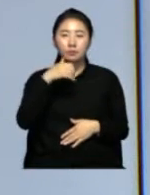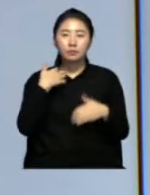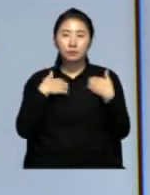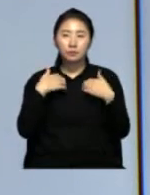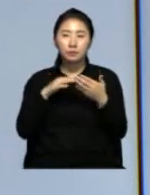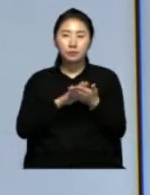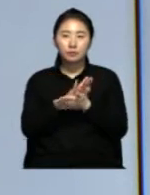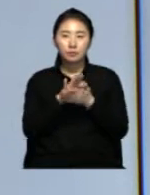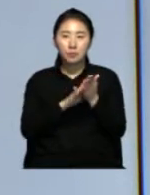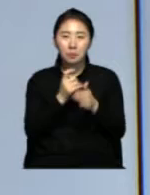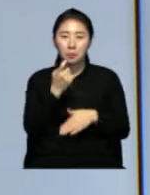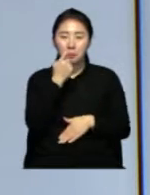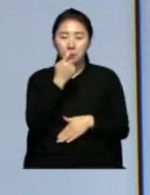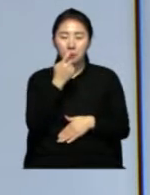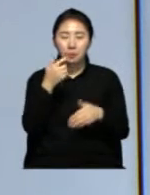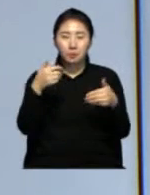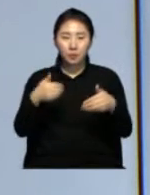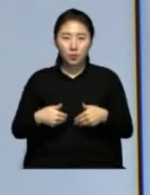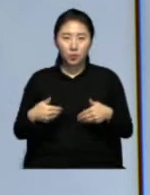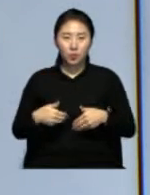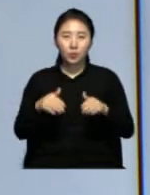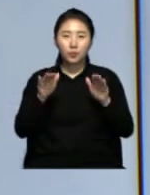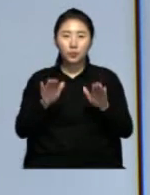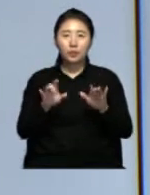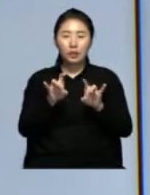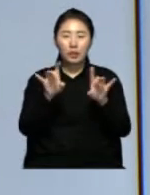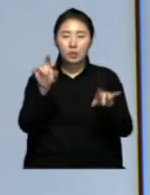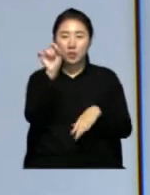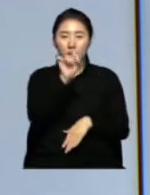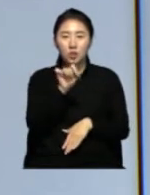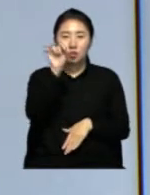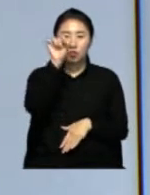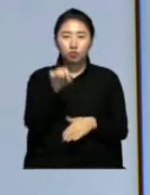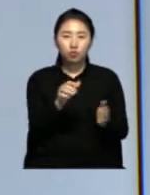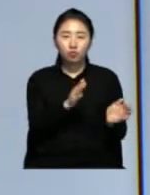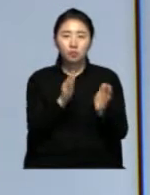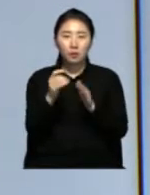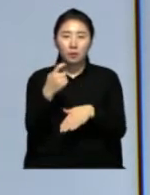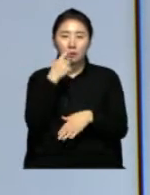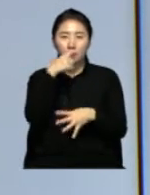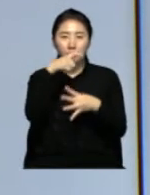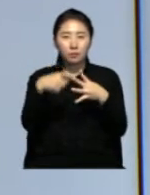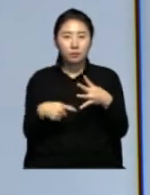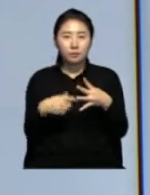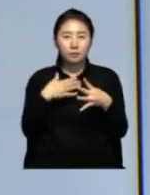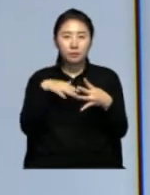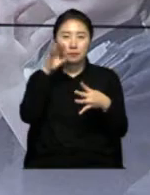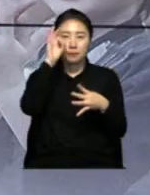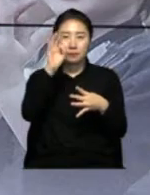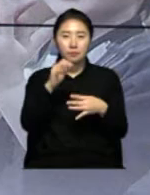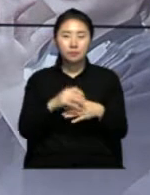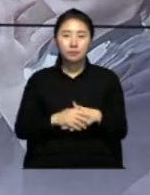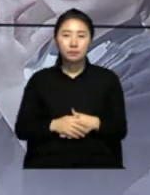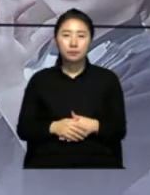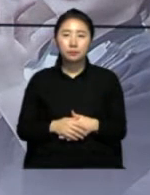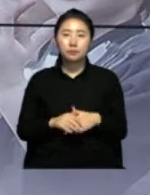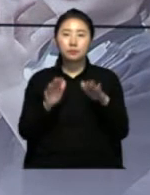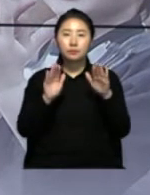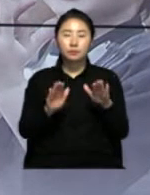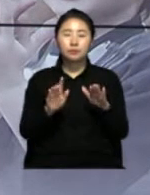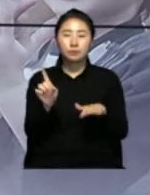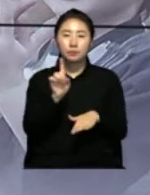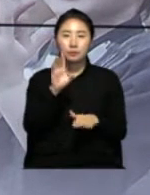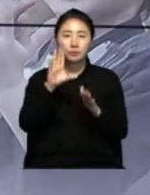재미있게 놀았으니 배우기도 해야겠죠? 이번에는 각 자치구에서 마련한 배움 프로그램들 살펴보겠습니다. 올해는